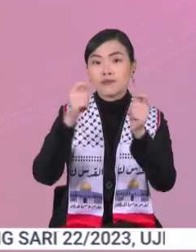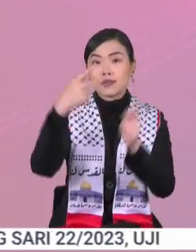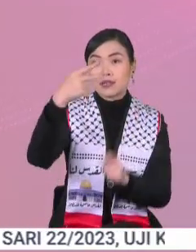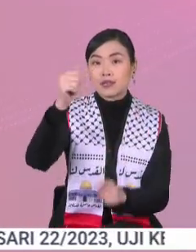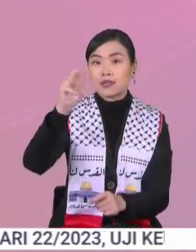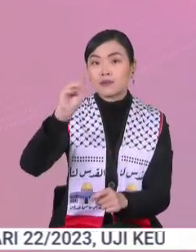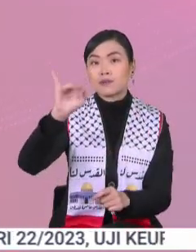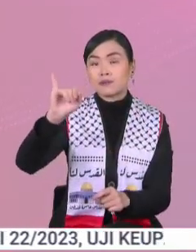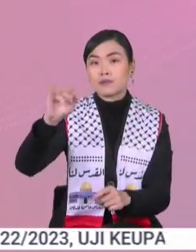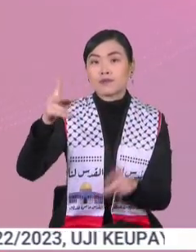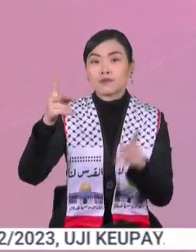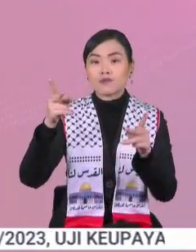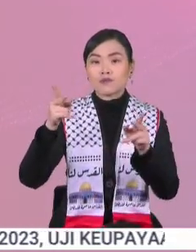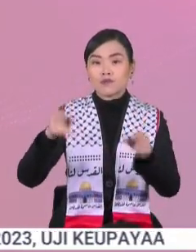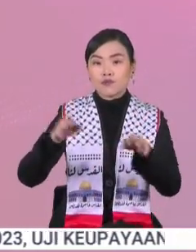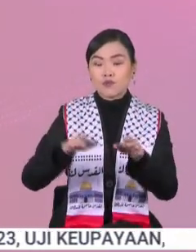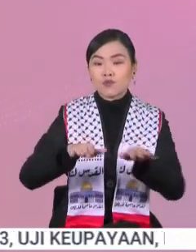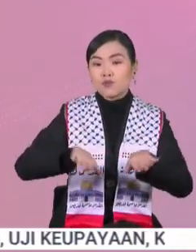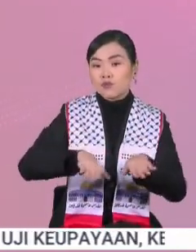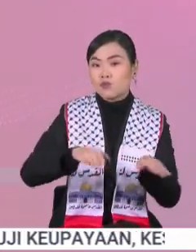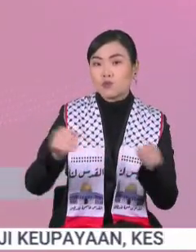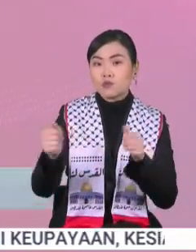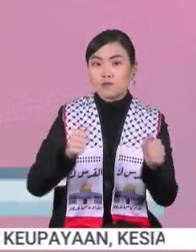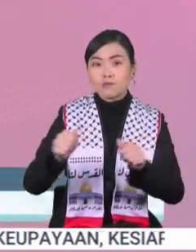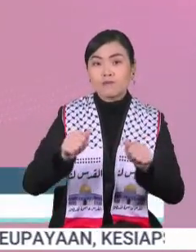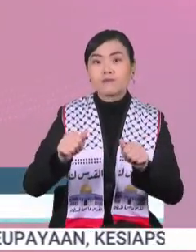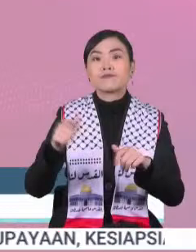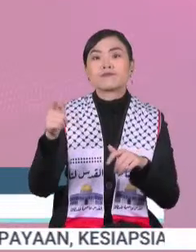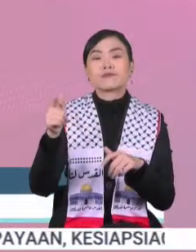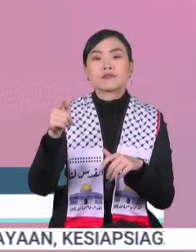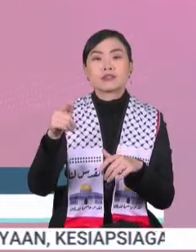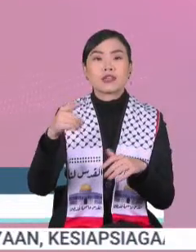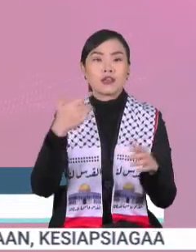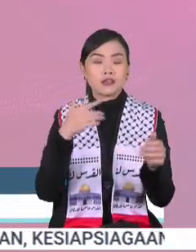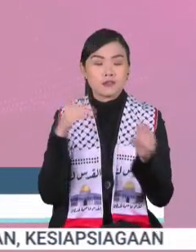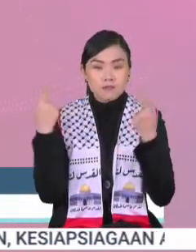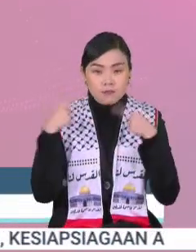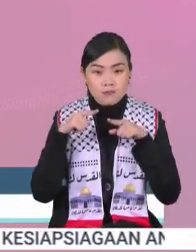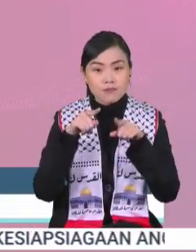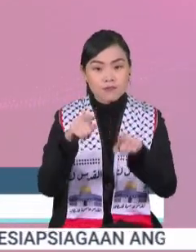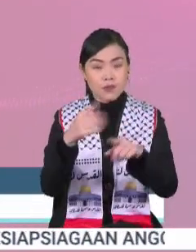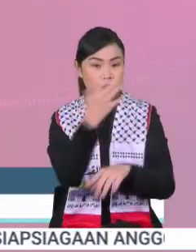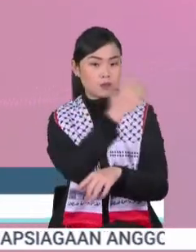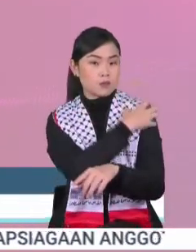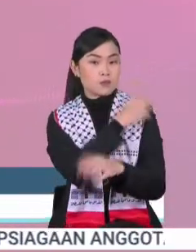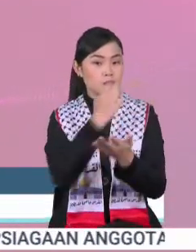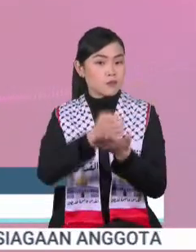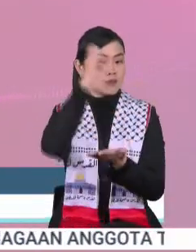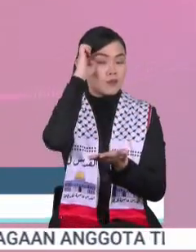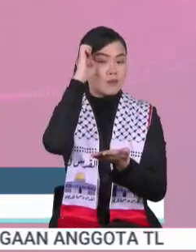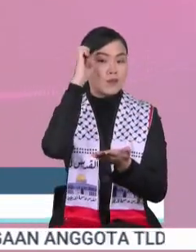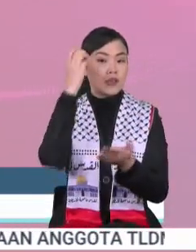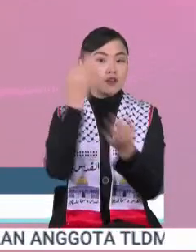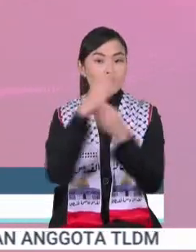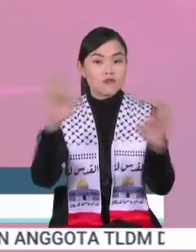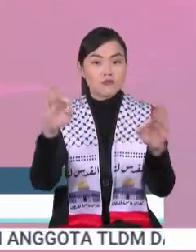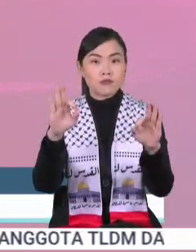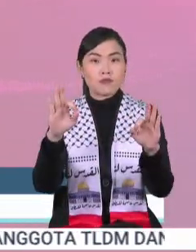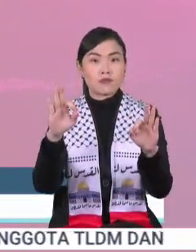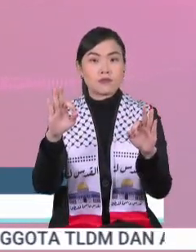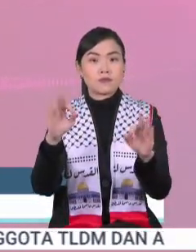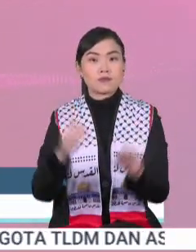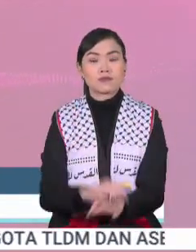kami dilaksana bagi menyediakan pendidikan tambahan percuma sejajar agenda memperkasa rakyat melalui pendidikan ikuti laporan